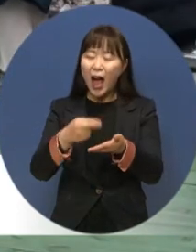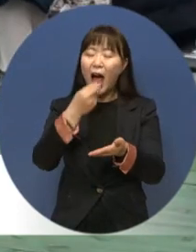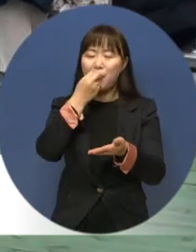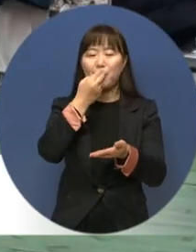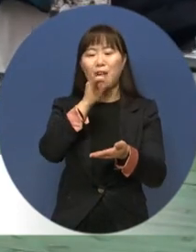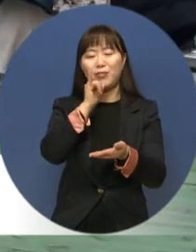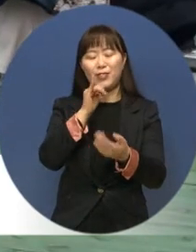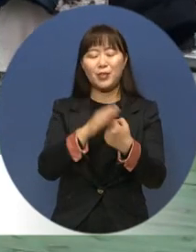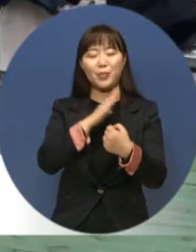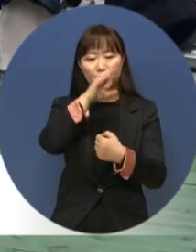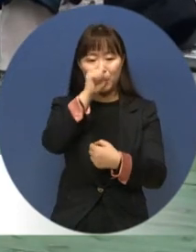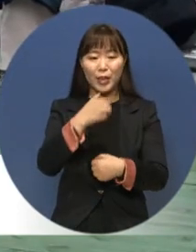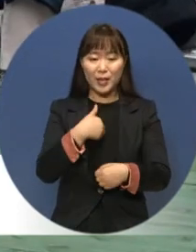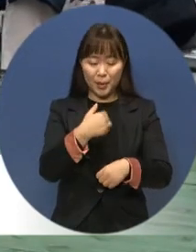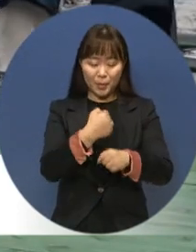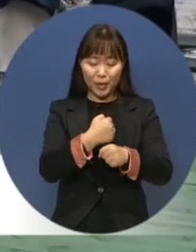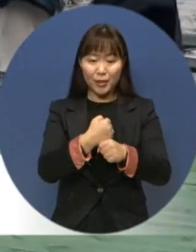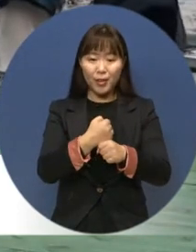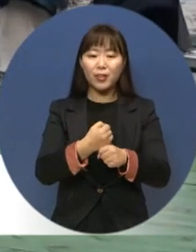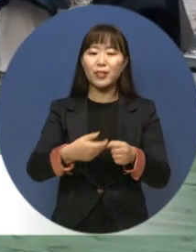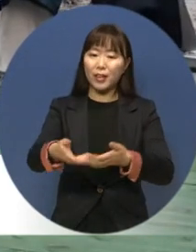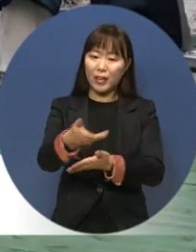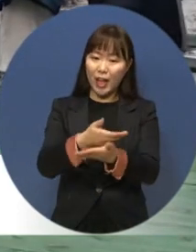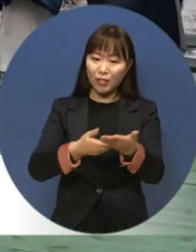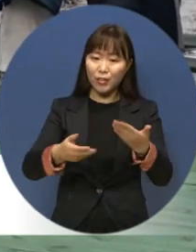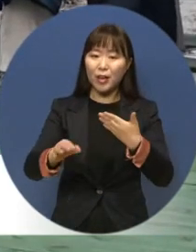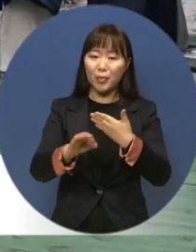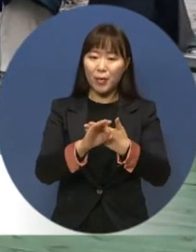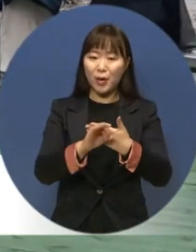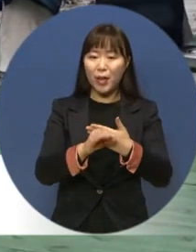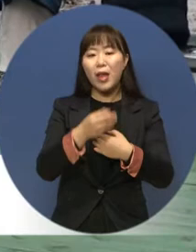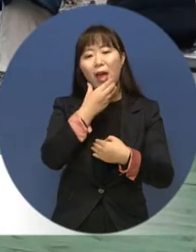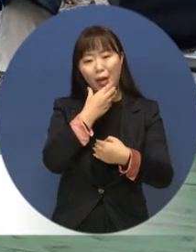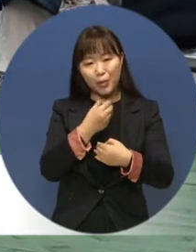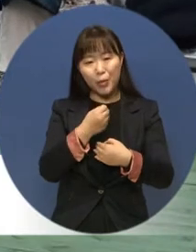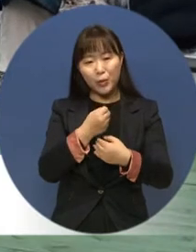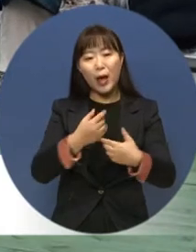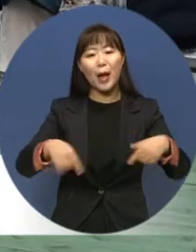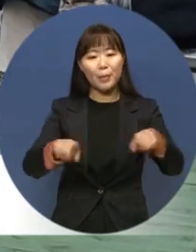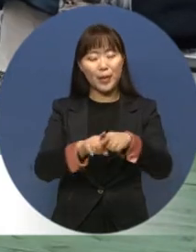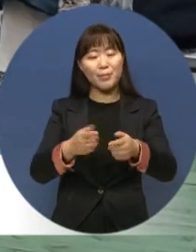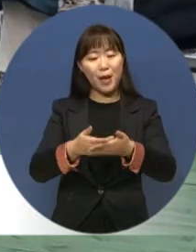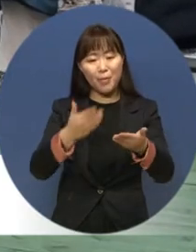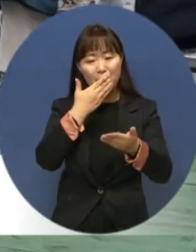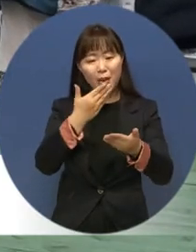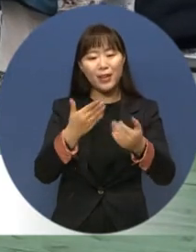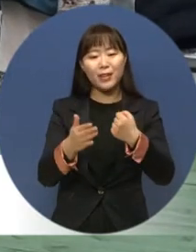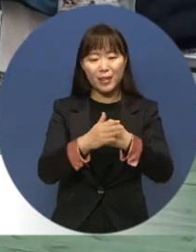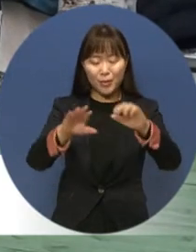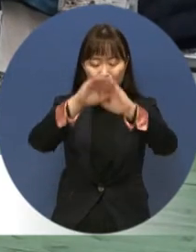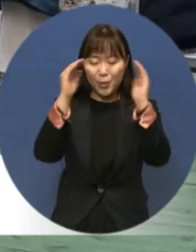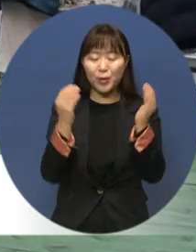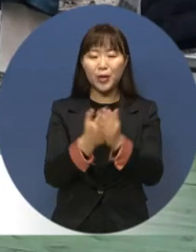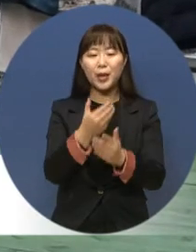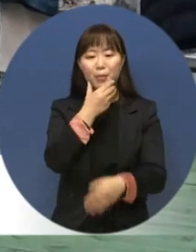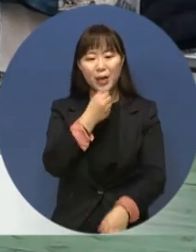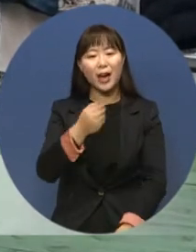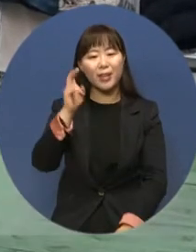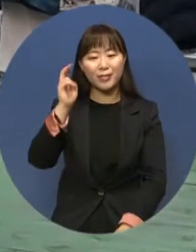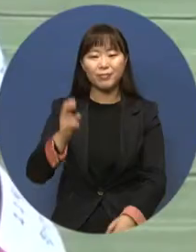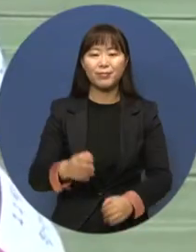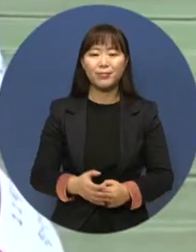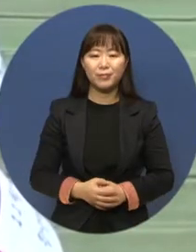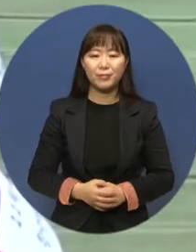제가 담근 장을 나누면 행복도 나누는 것 같아서 다 행복해할 것